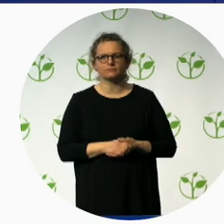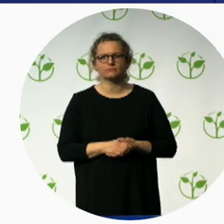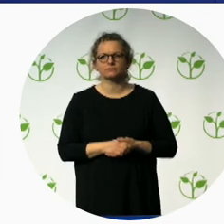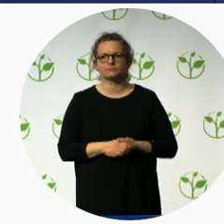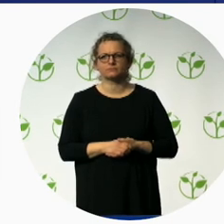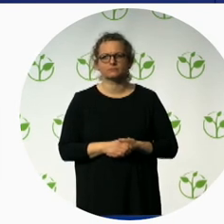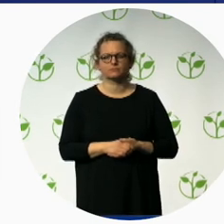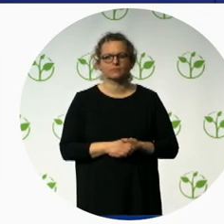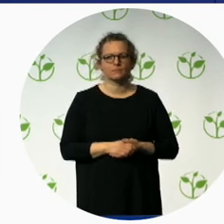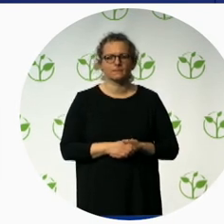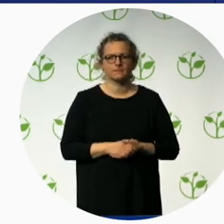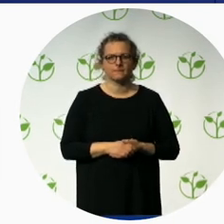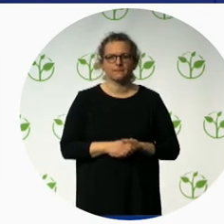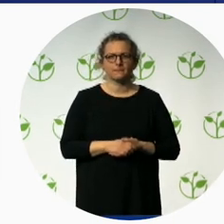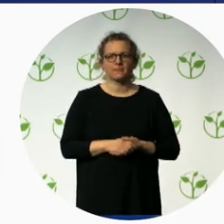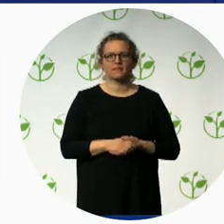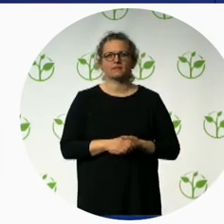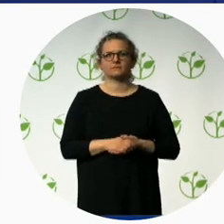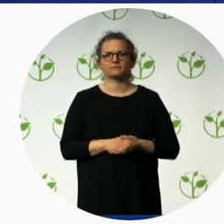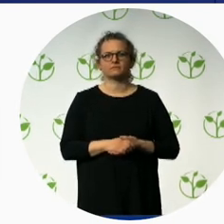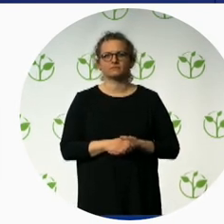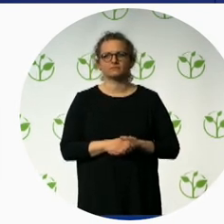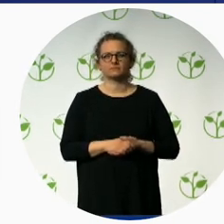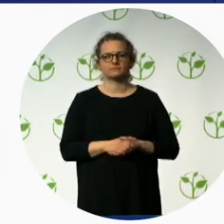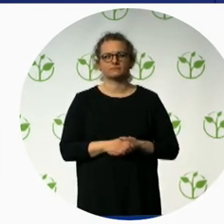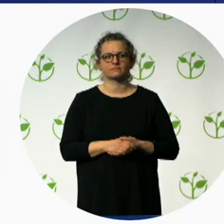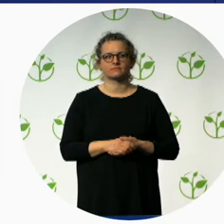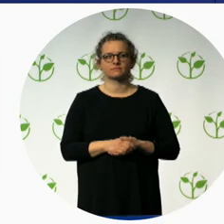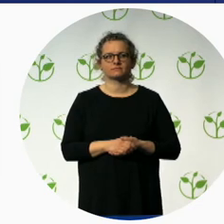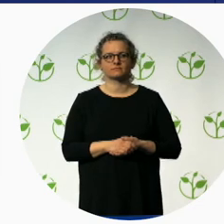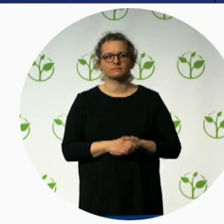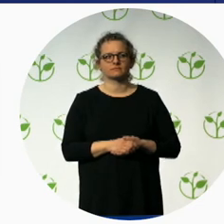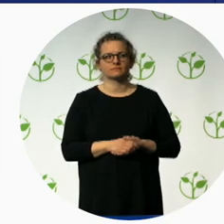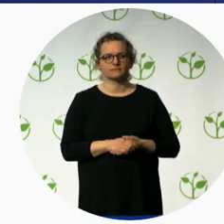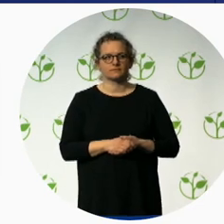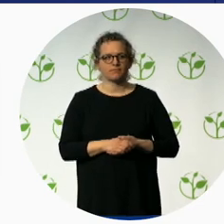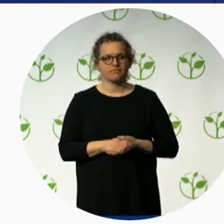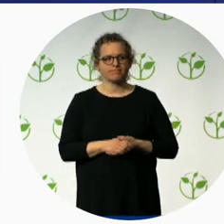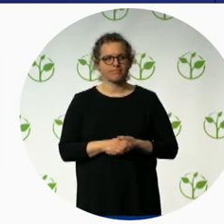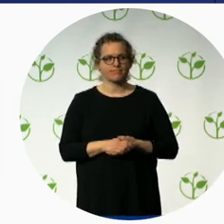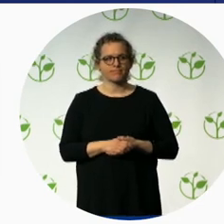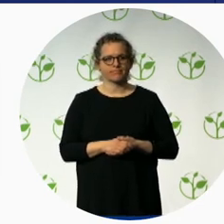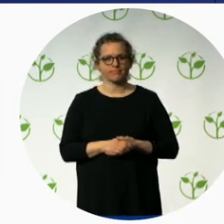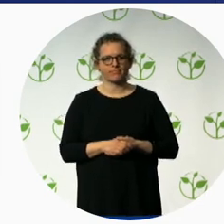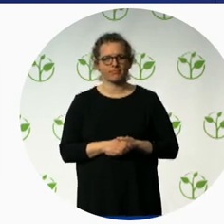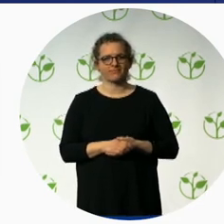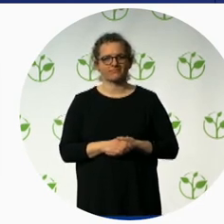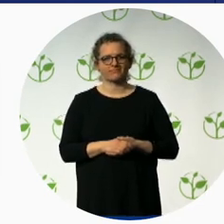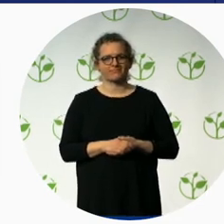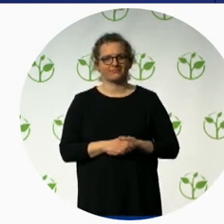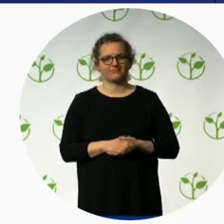powie, musimy zrobić to teraz. I myślę, jestem przekonany, że to jest również rola